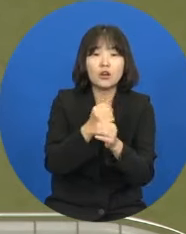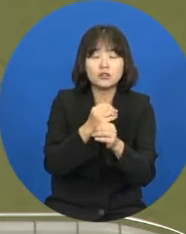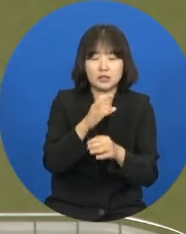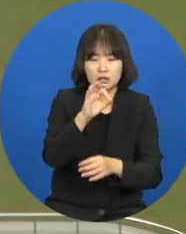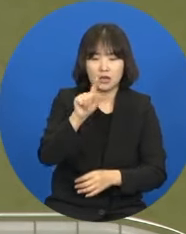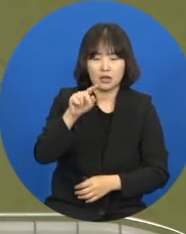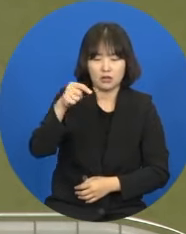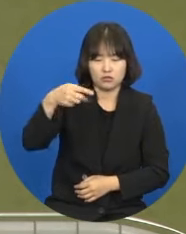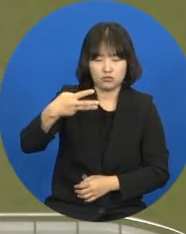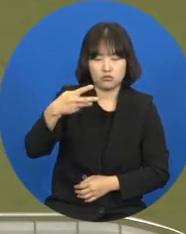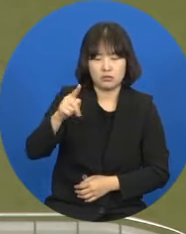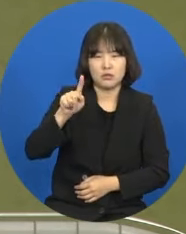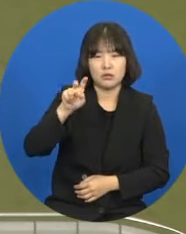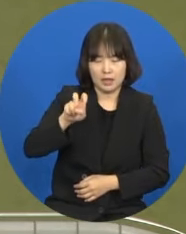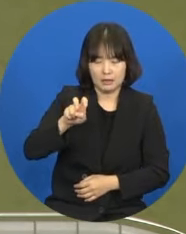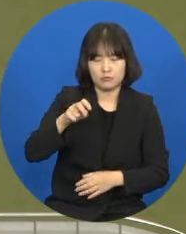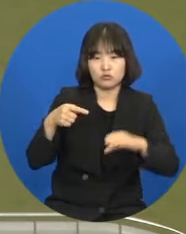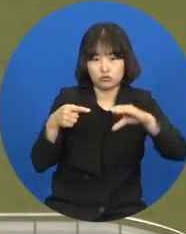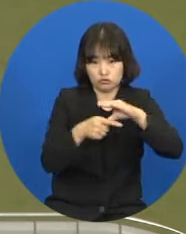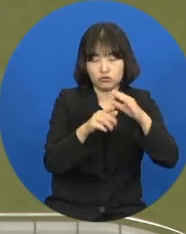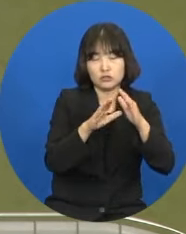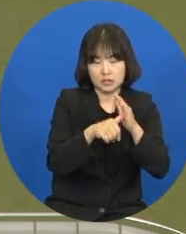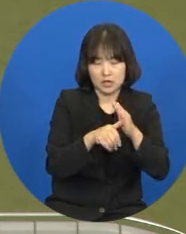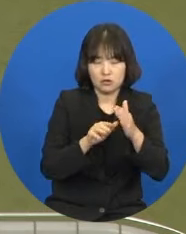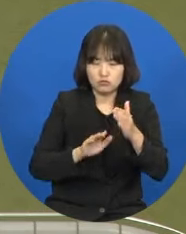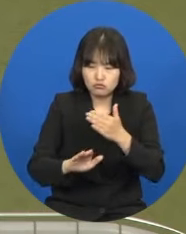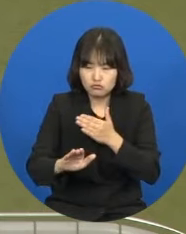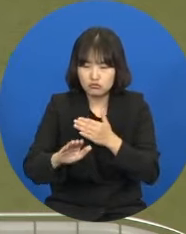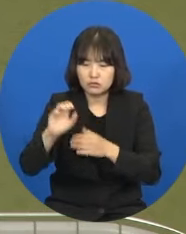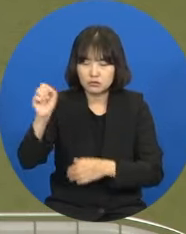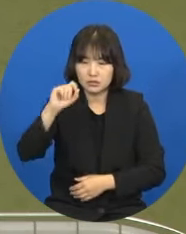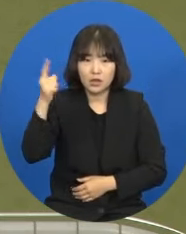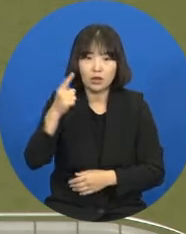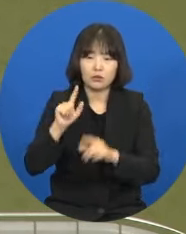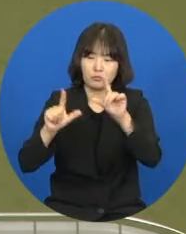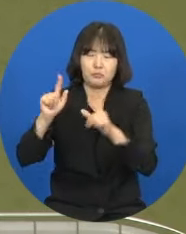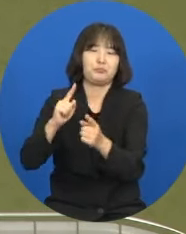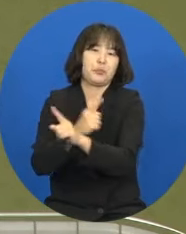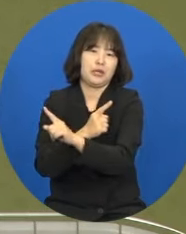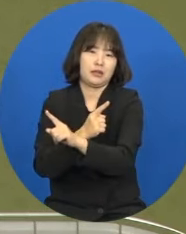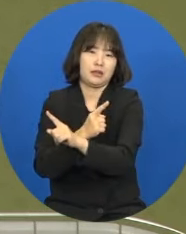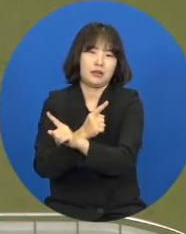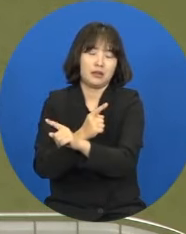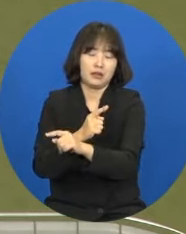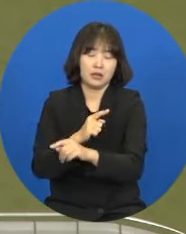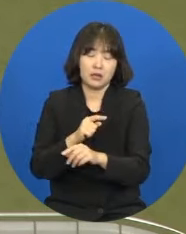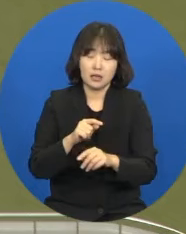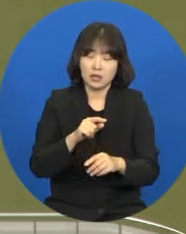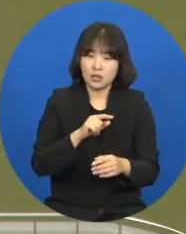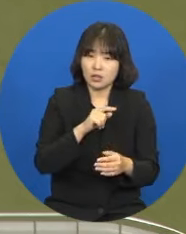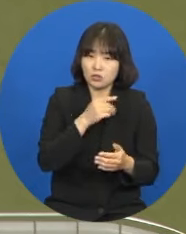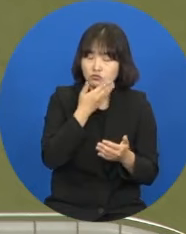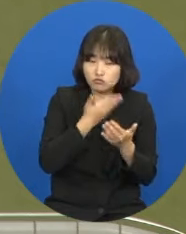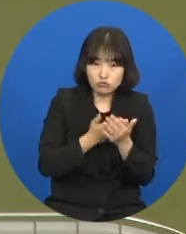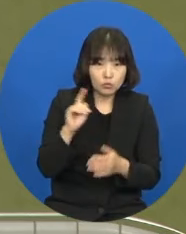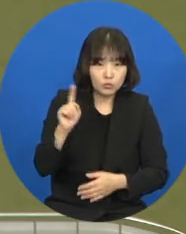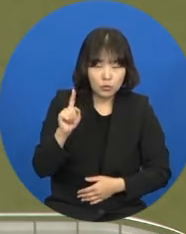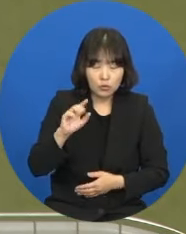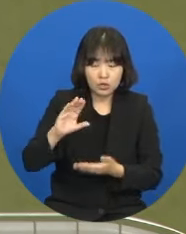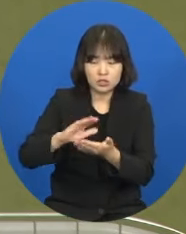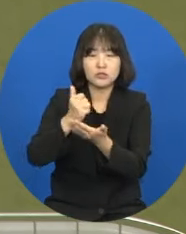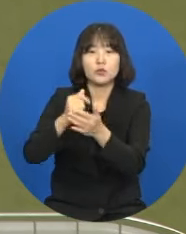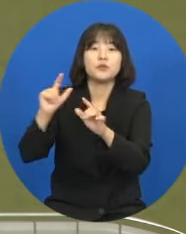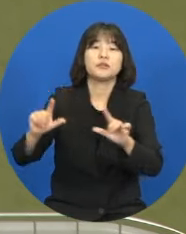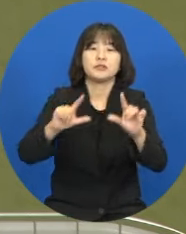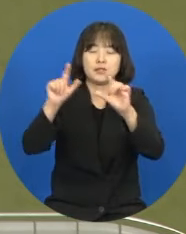그 이에 변화된 모습을 보여주고 있죠 굉장히 중요한 것이 무엇이냐면 우리의 그리스도인의